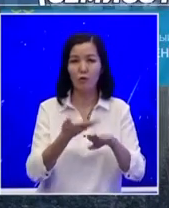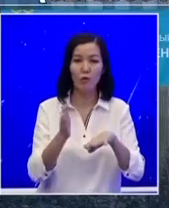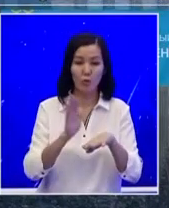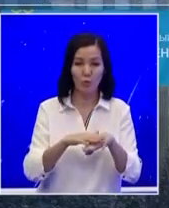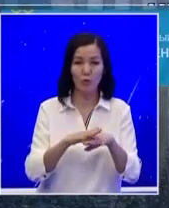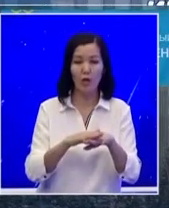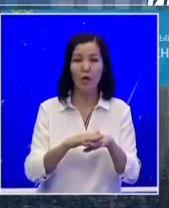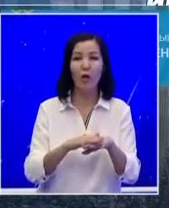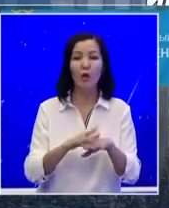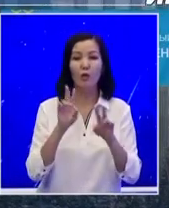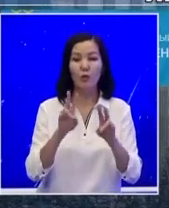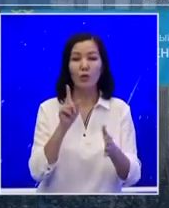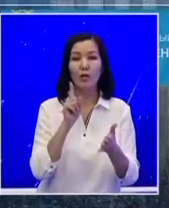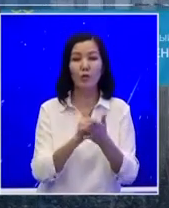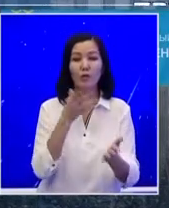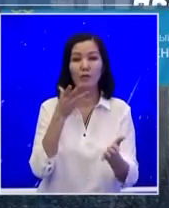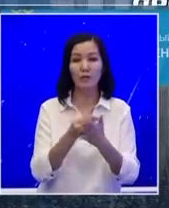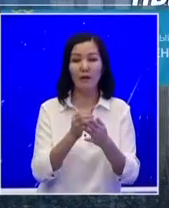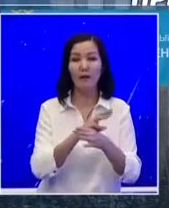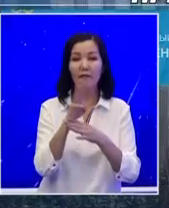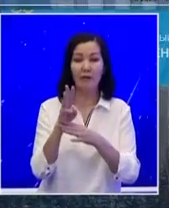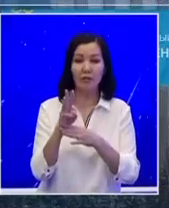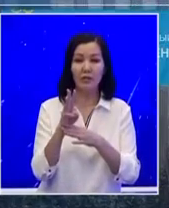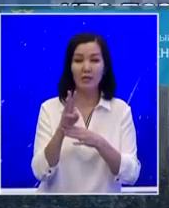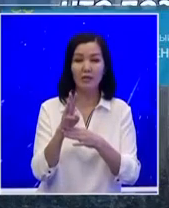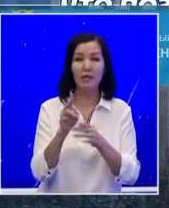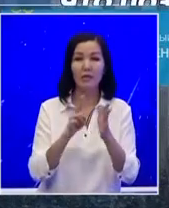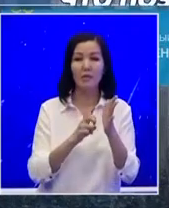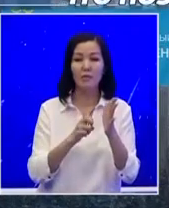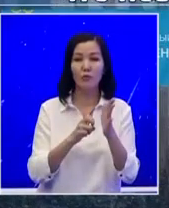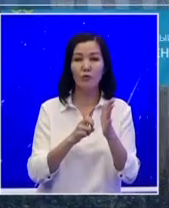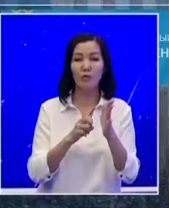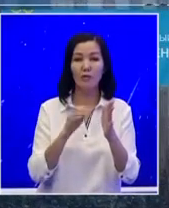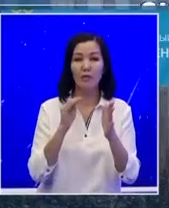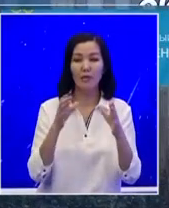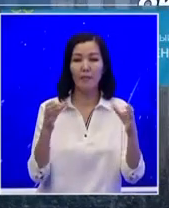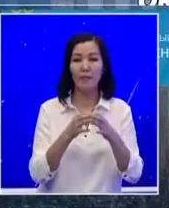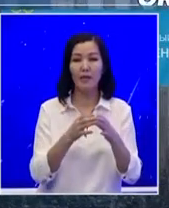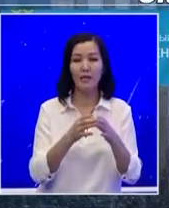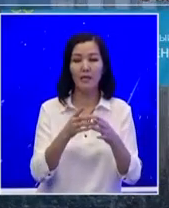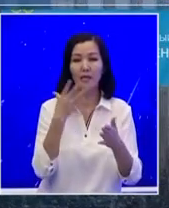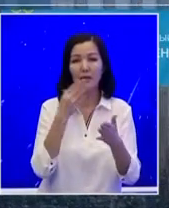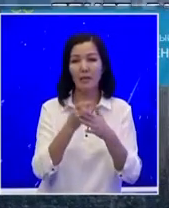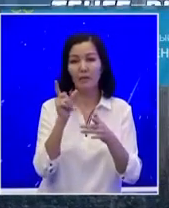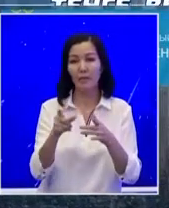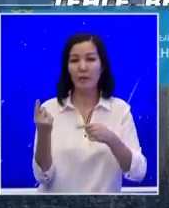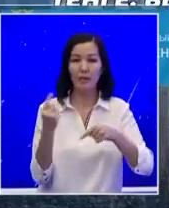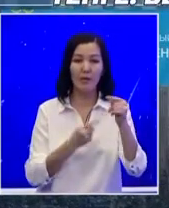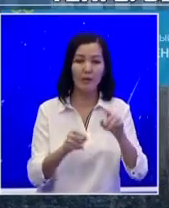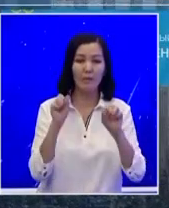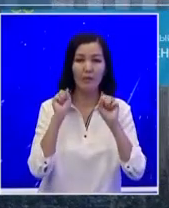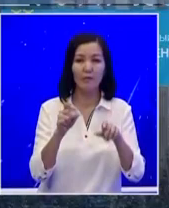речи. Мерами налогового стимулирования охвачено более 700 тысяч компаний и индивидуальных предпринимателей, что позволит